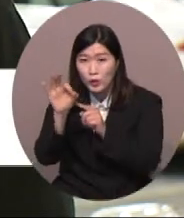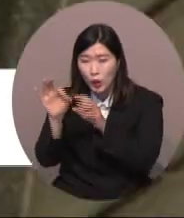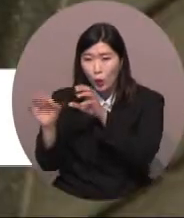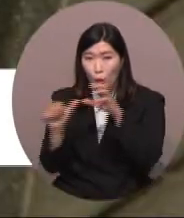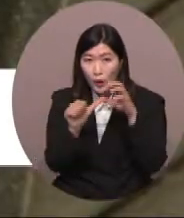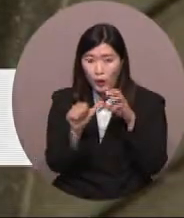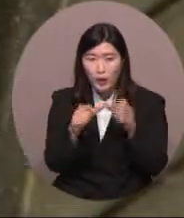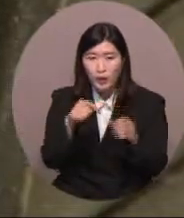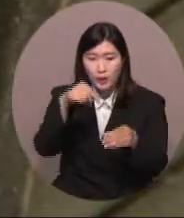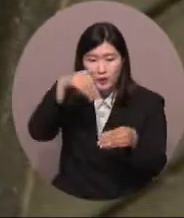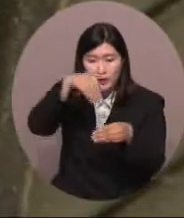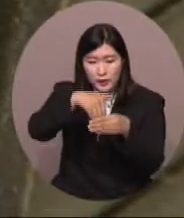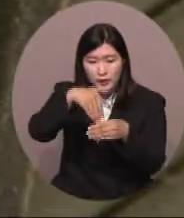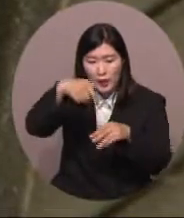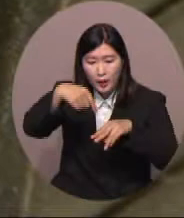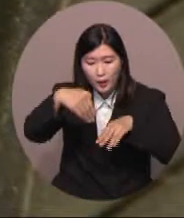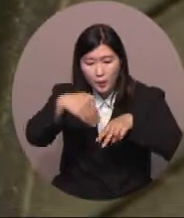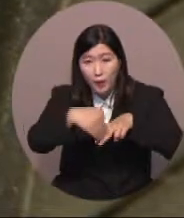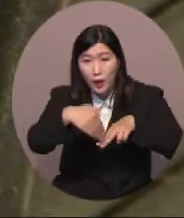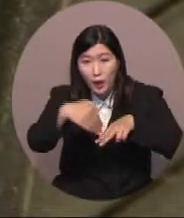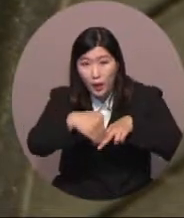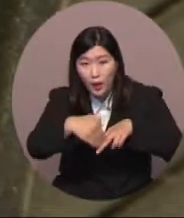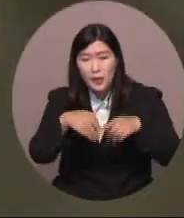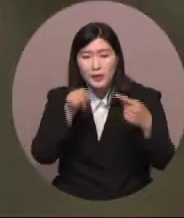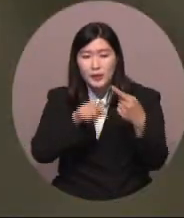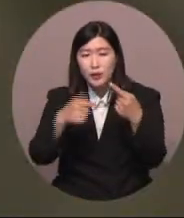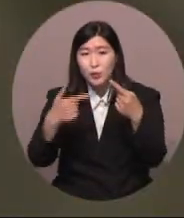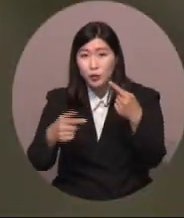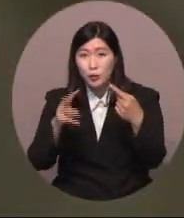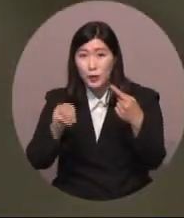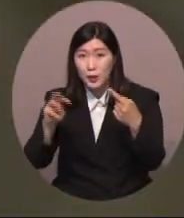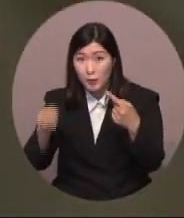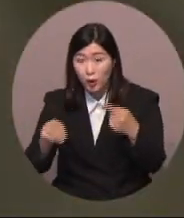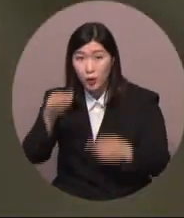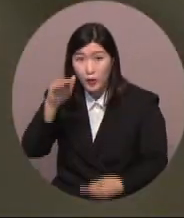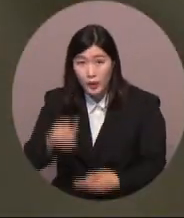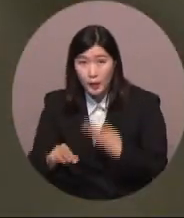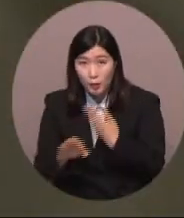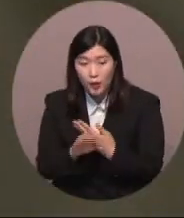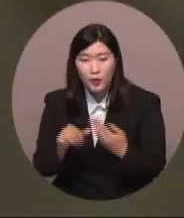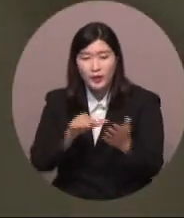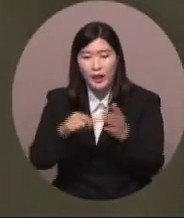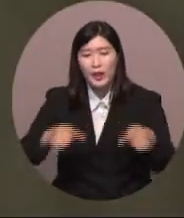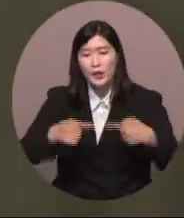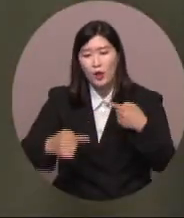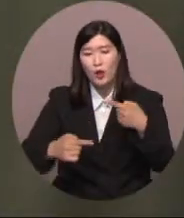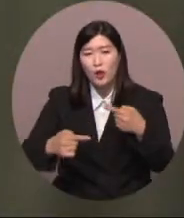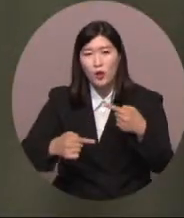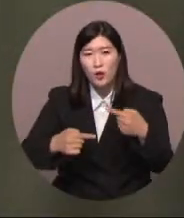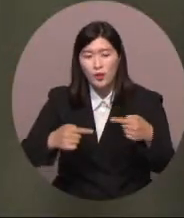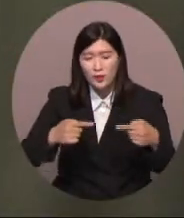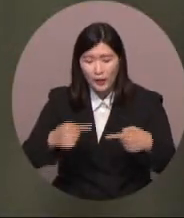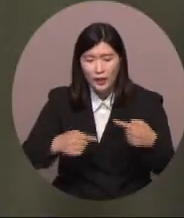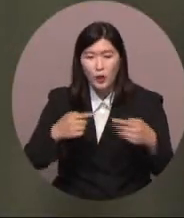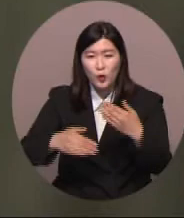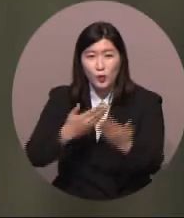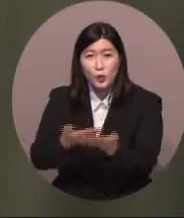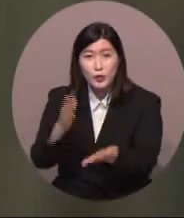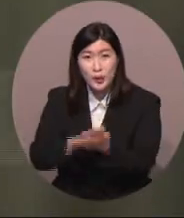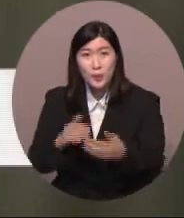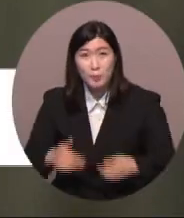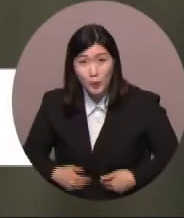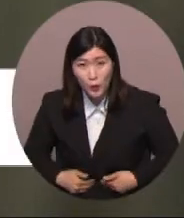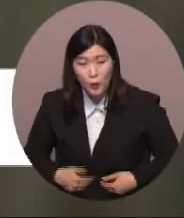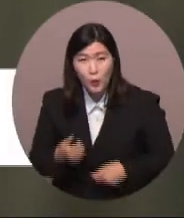이용해서 타이어의 마모 한계가 1.6mm 이하이면 반드시 타이어를 교체해야 하고 차량의